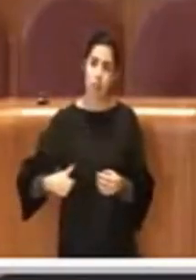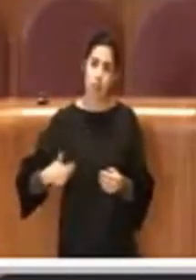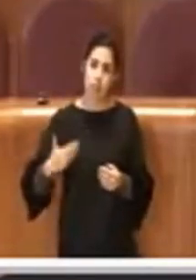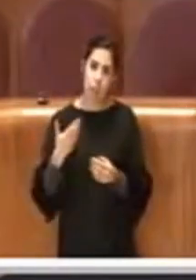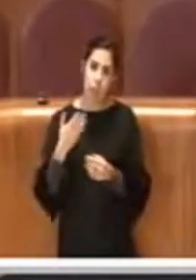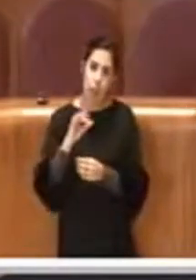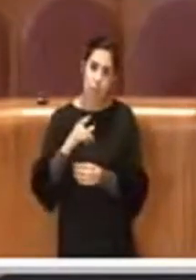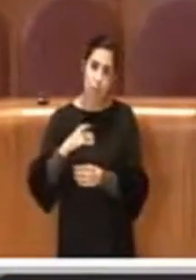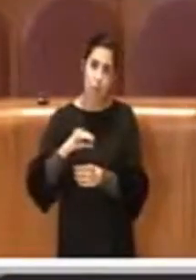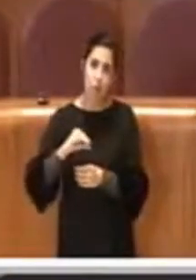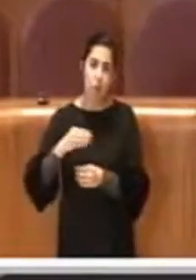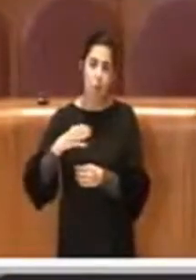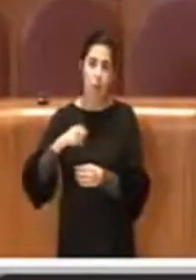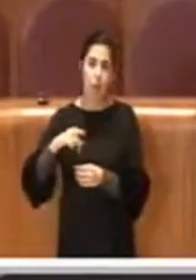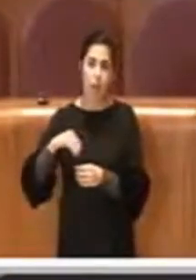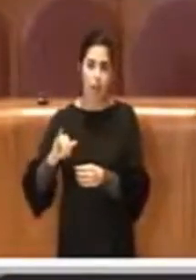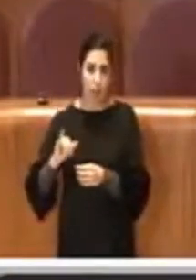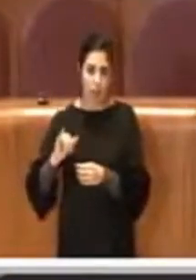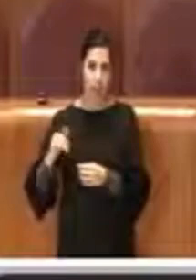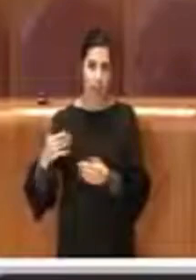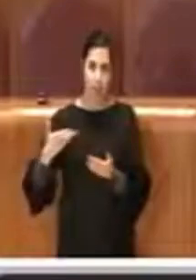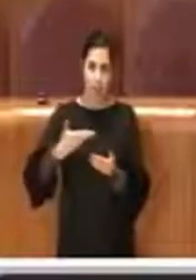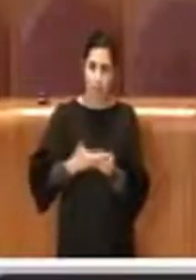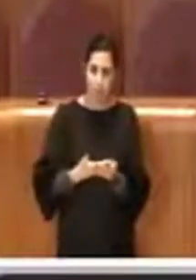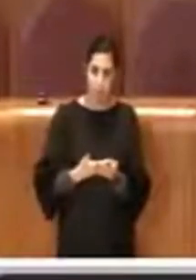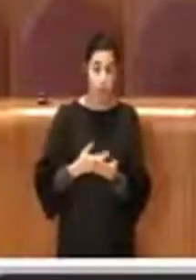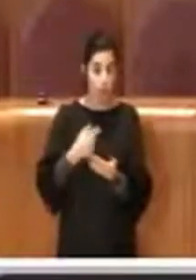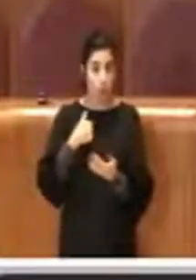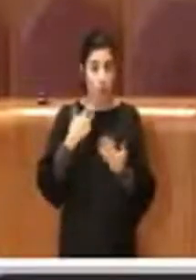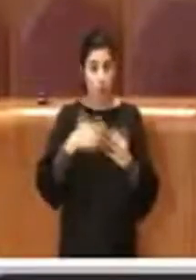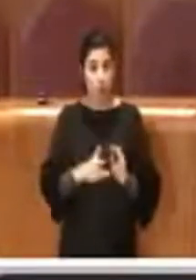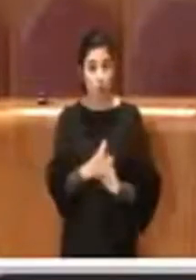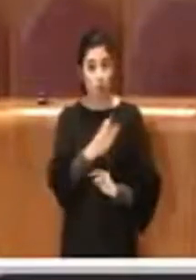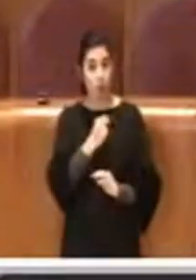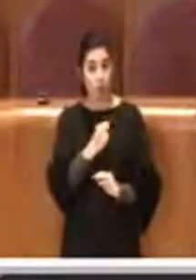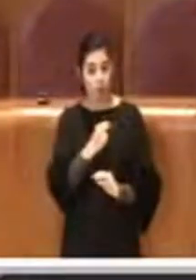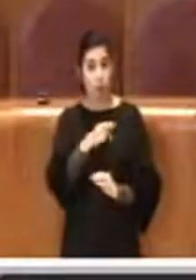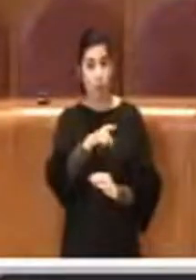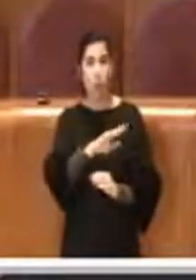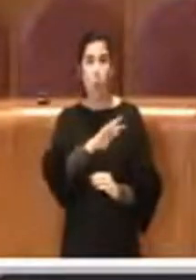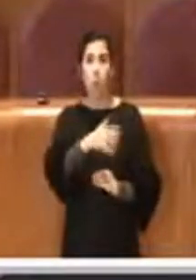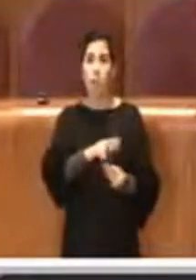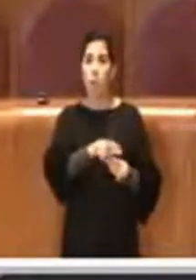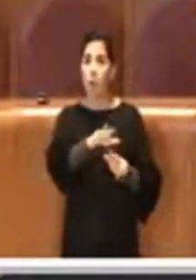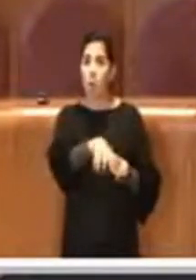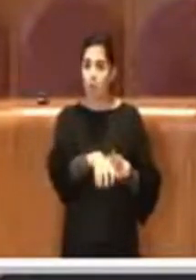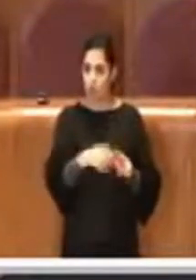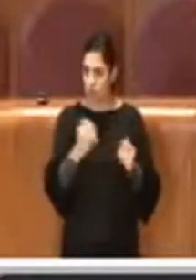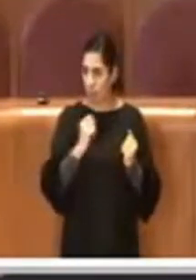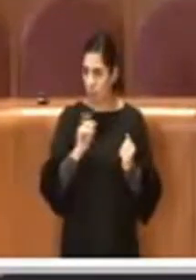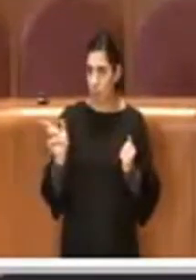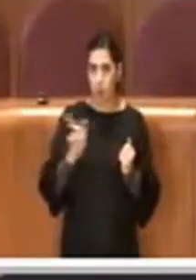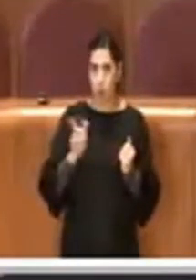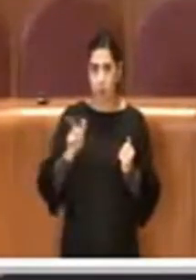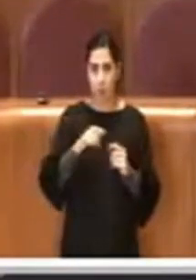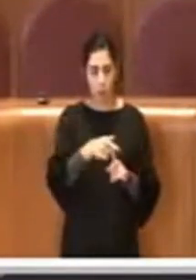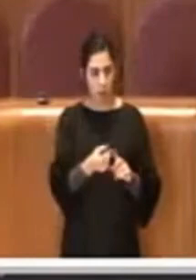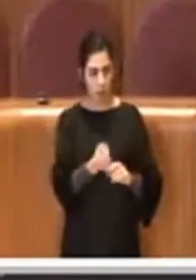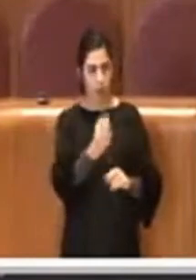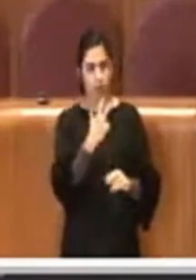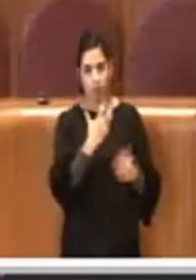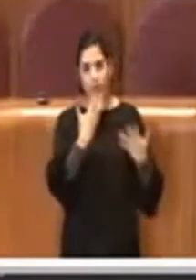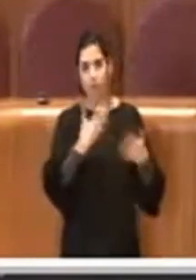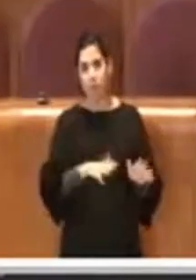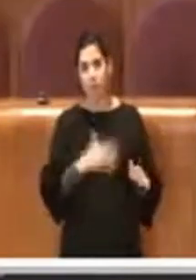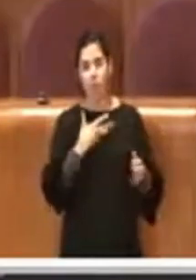l'altro, almeno a me era arrivato un caso, tra l'altro, proprio nel quinto municipio dove entrambi risiediamo, dove c'erano stati delle conflittualità